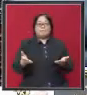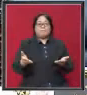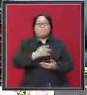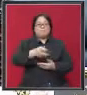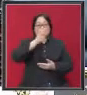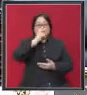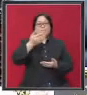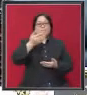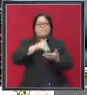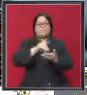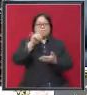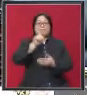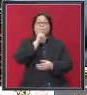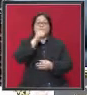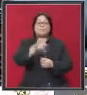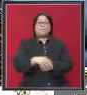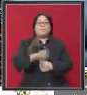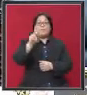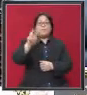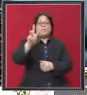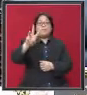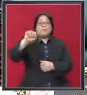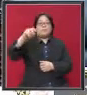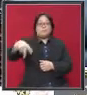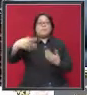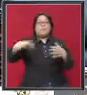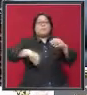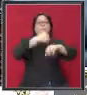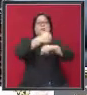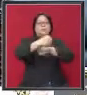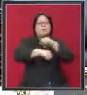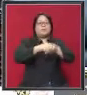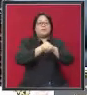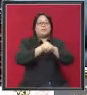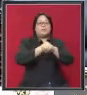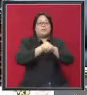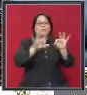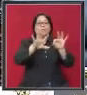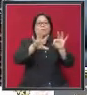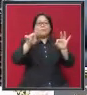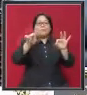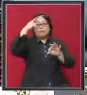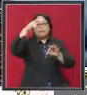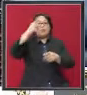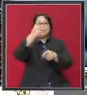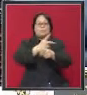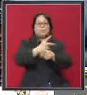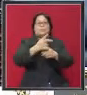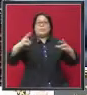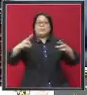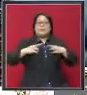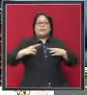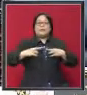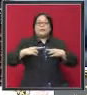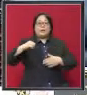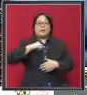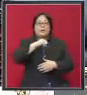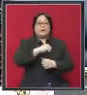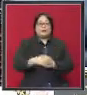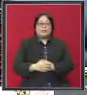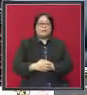ingin saya tegaskan satu hakikat. KWSP telah ditubuhkan pada tahun 1951 untuk simpanan persaraan